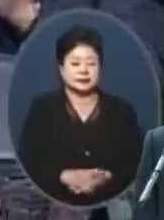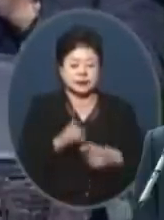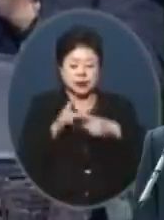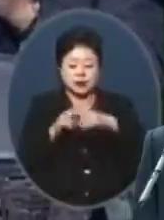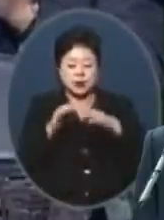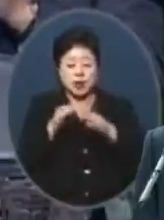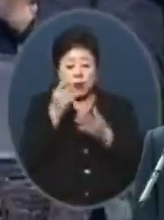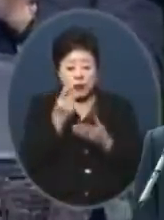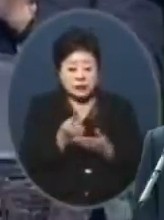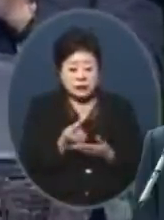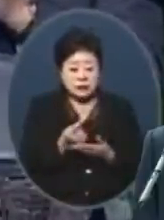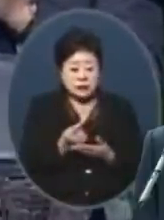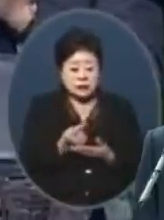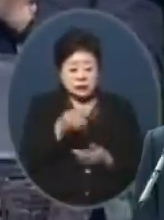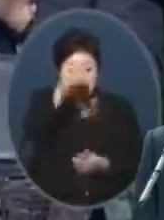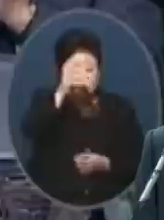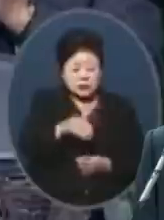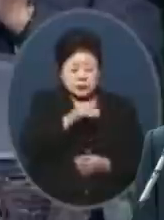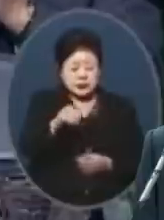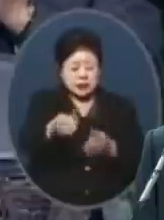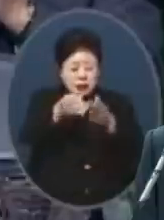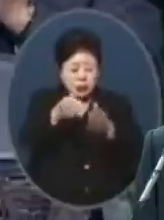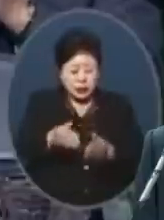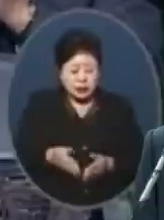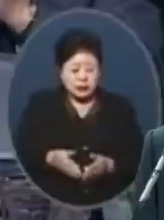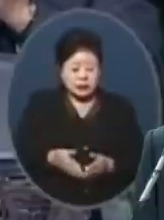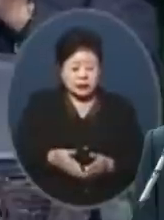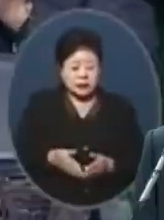교회 와서는 십자가를 통해서